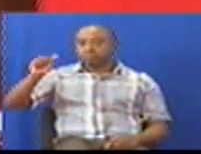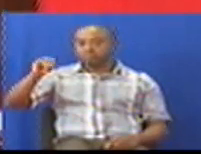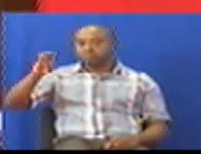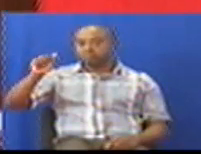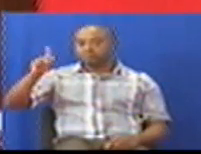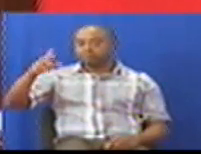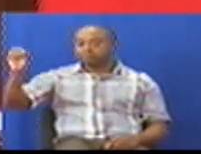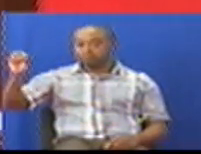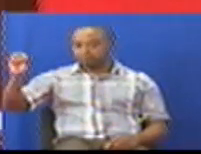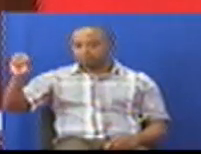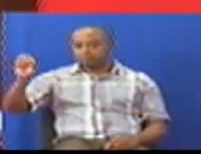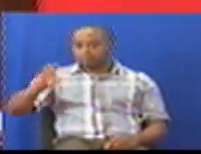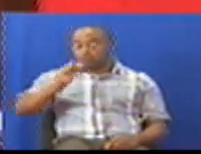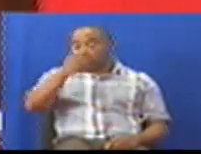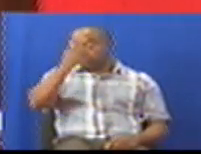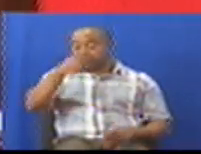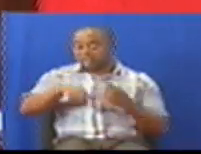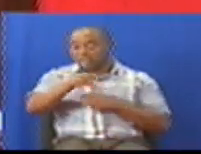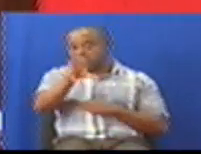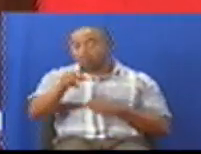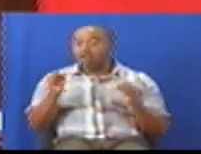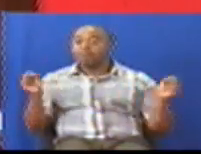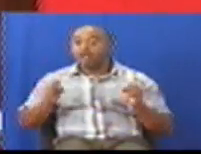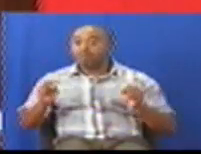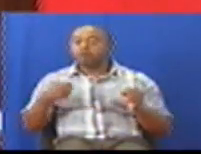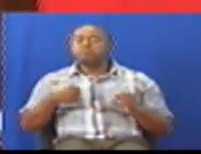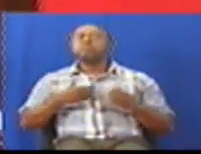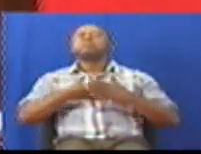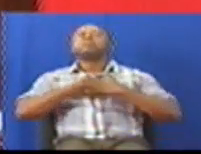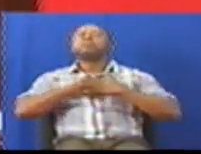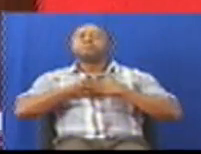Watanzania wakiwepo wa jimbo la Makambako nawapenda sana, wanajua.